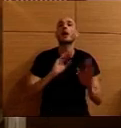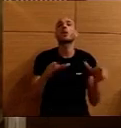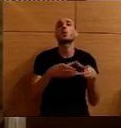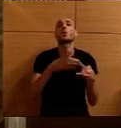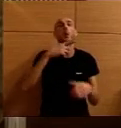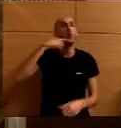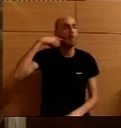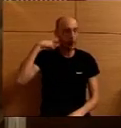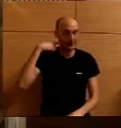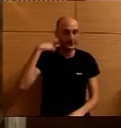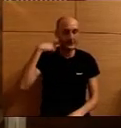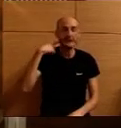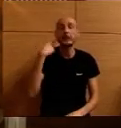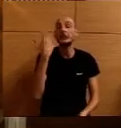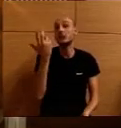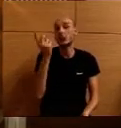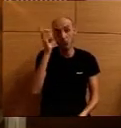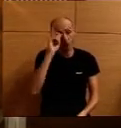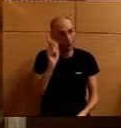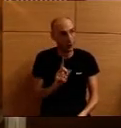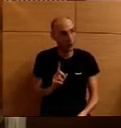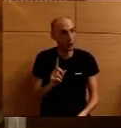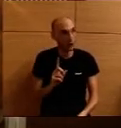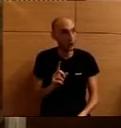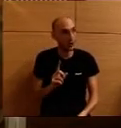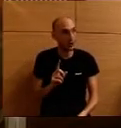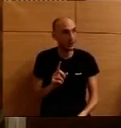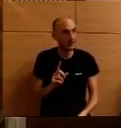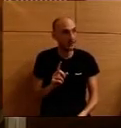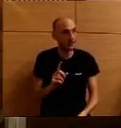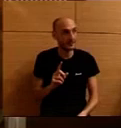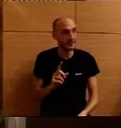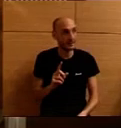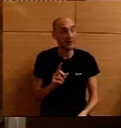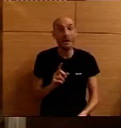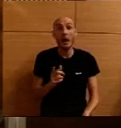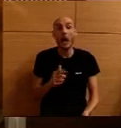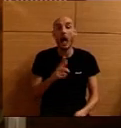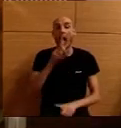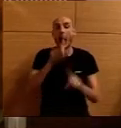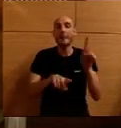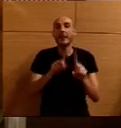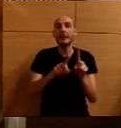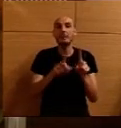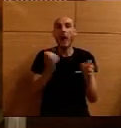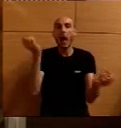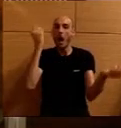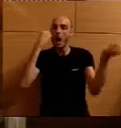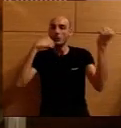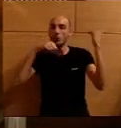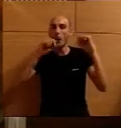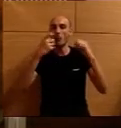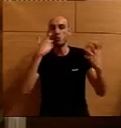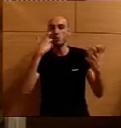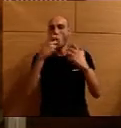no sé si ho van a contar, però existeixen xes que definixen a les persones. I vostè acaba ara de definir-se com a